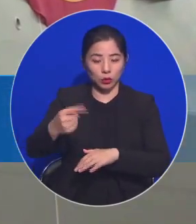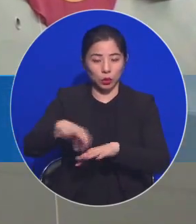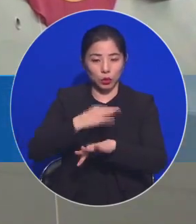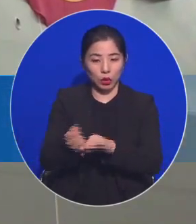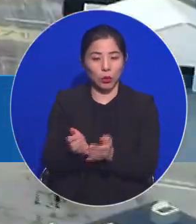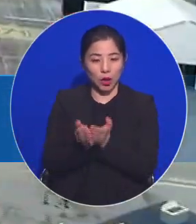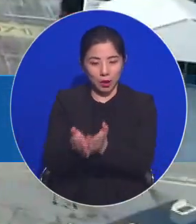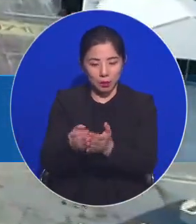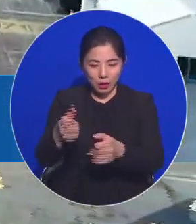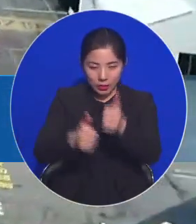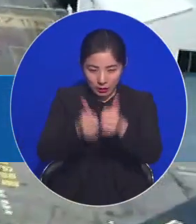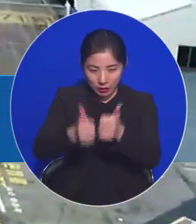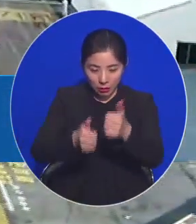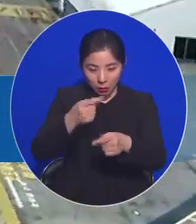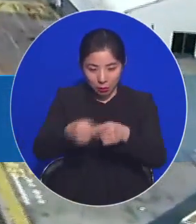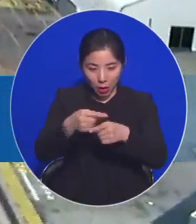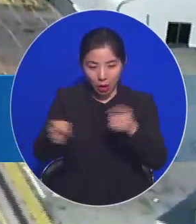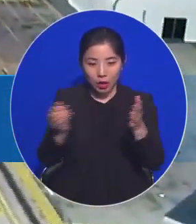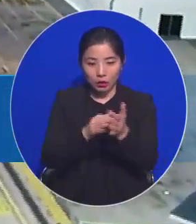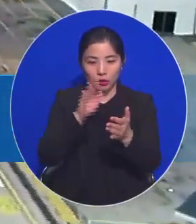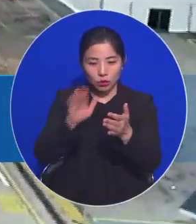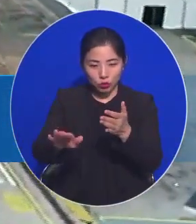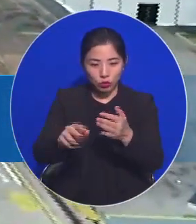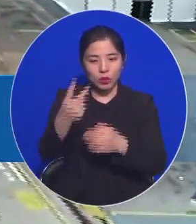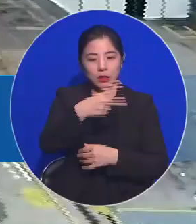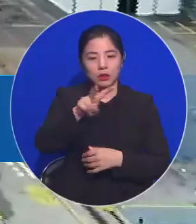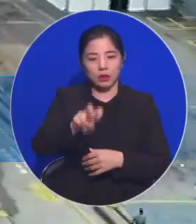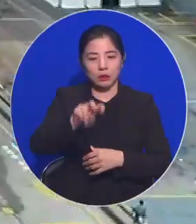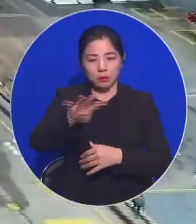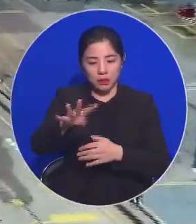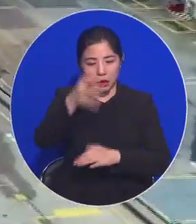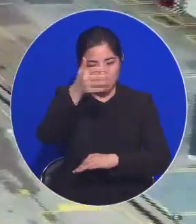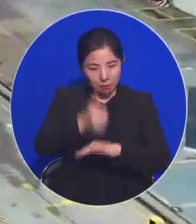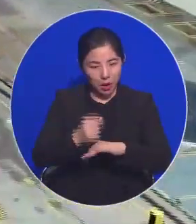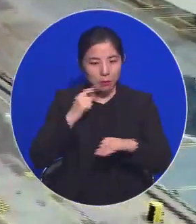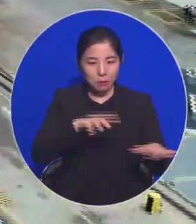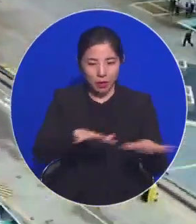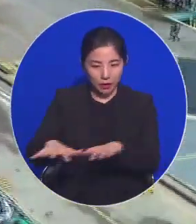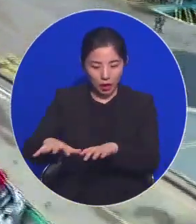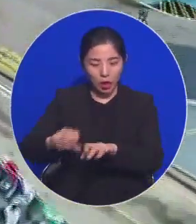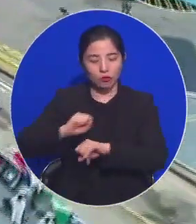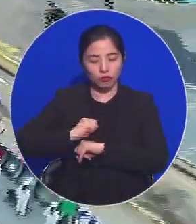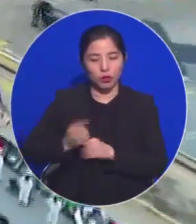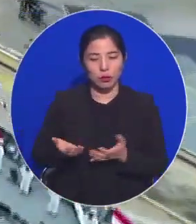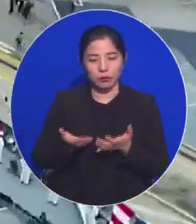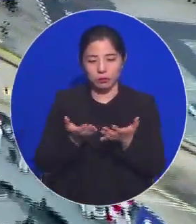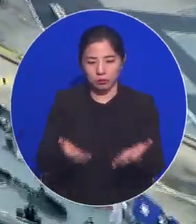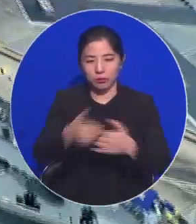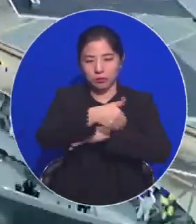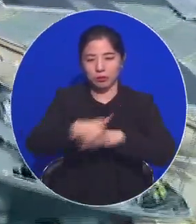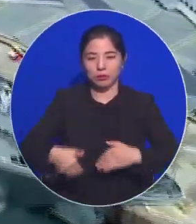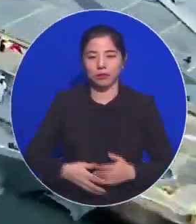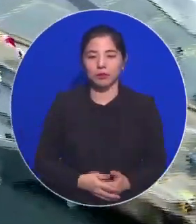기간을 거쳐 2024년 말 해군에 인도돼 전력화될 예정입니다. KTV 최영은입니다.